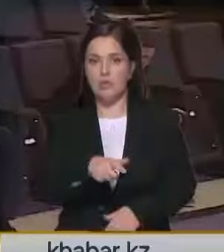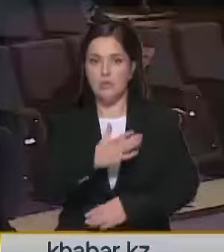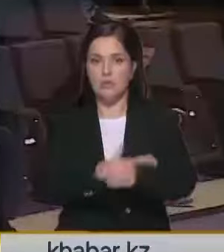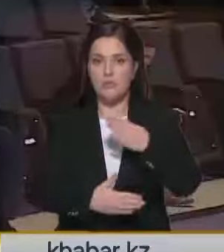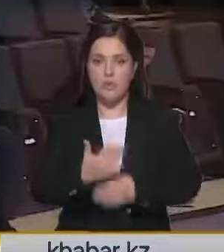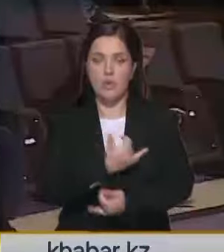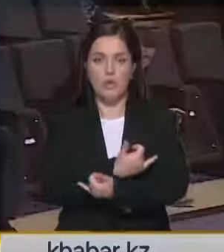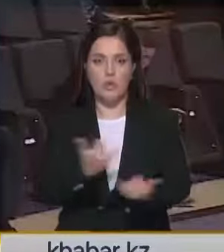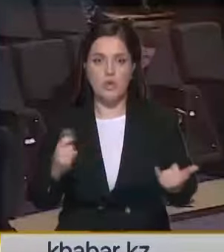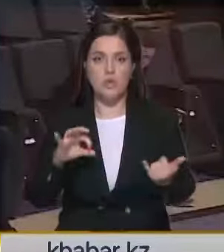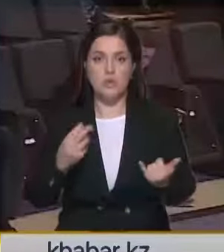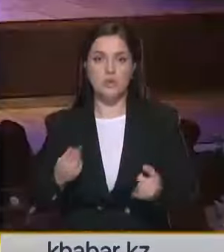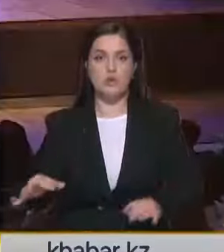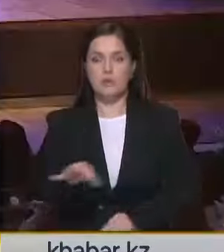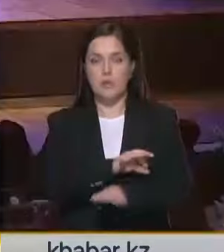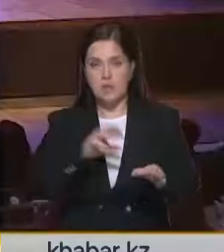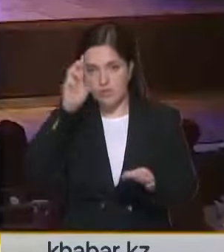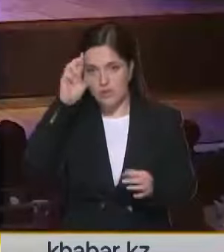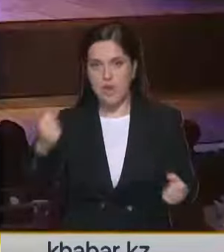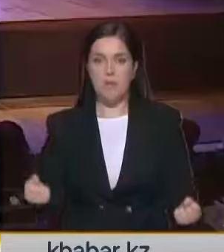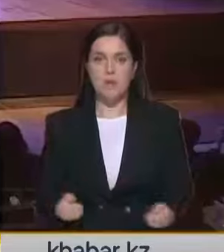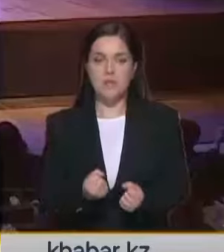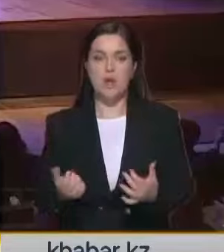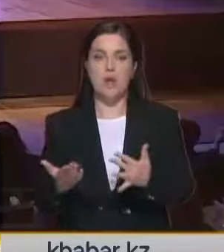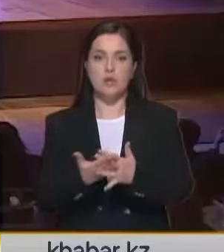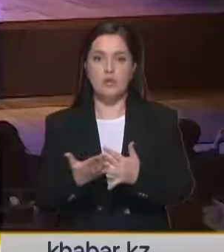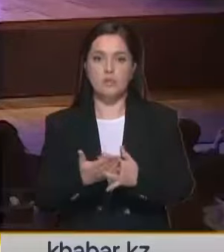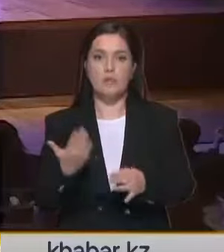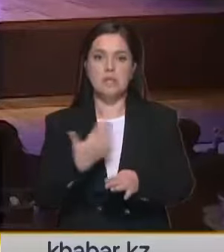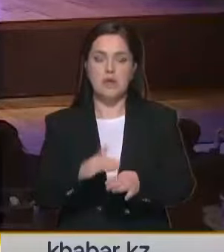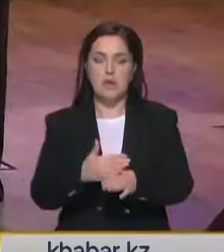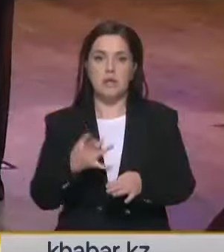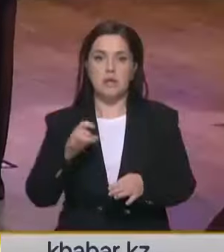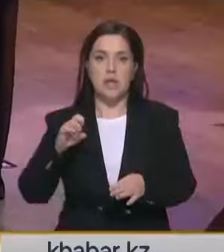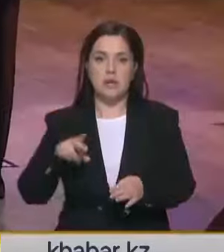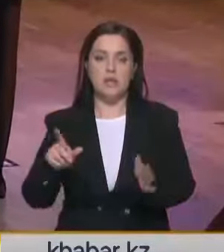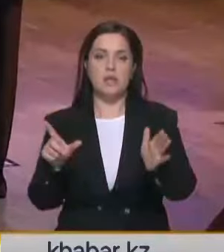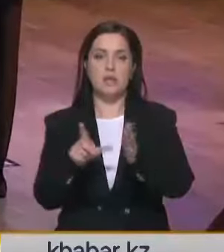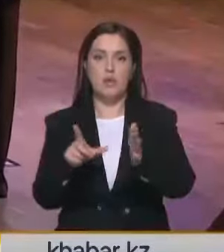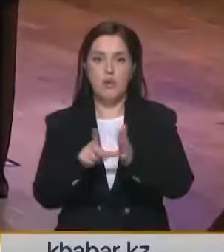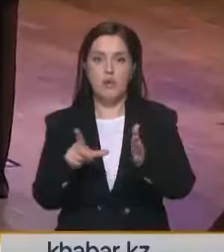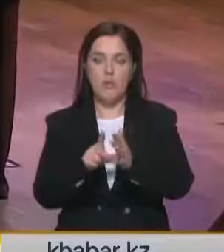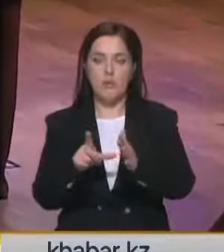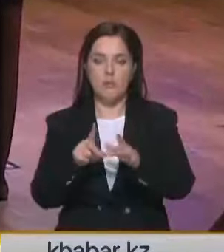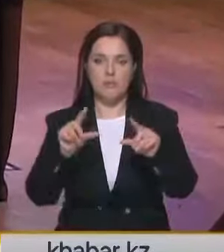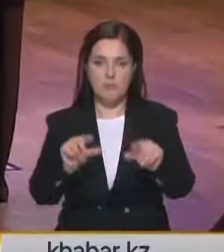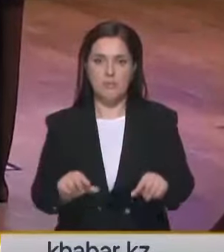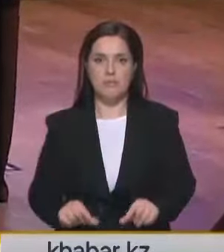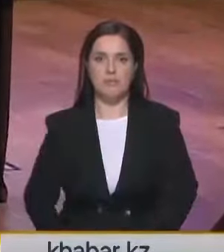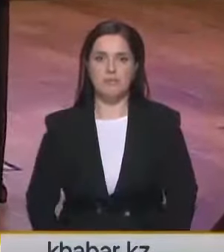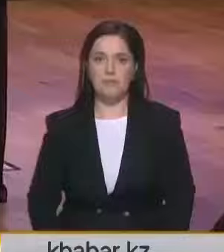ограниченными возможностями. Отмечу, что соцпроекты государства поддерживает льготным кредитованием, грантами и налоговыми